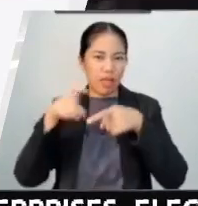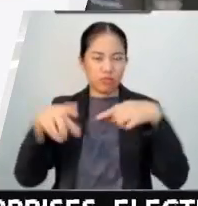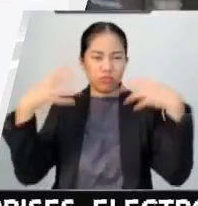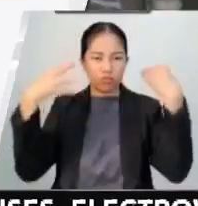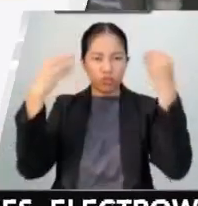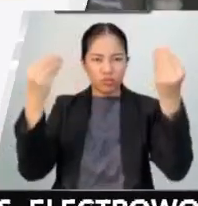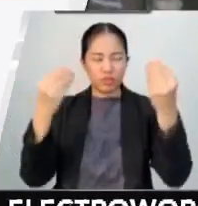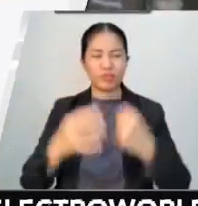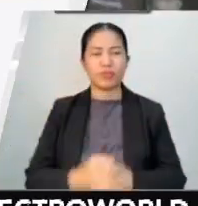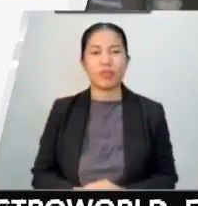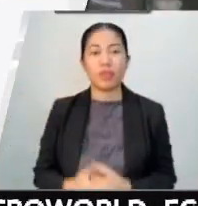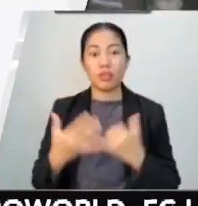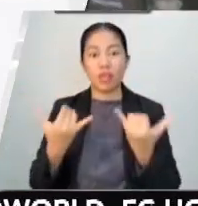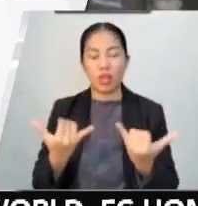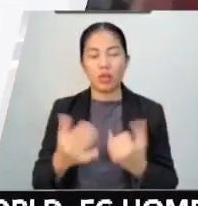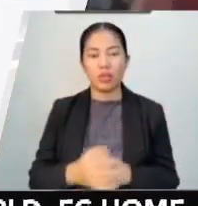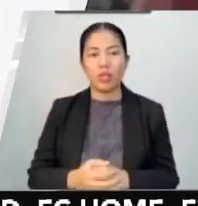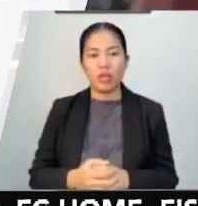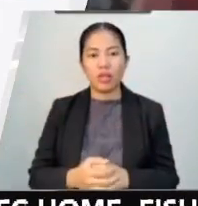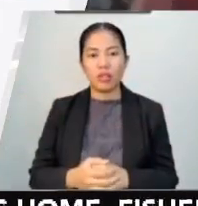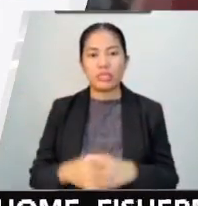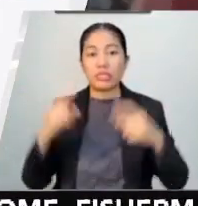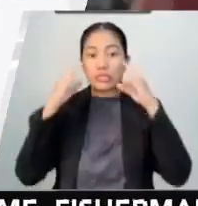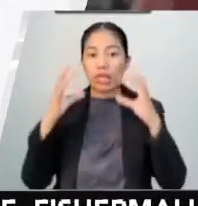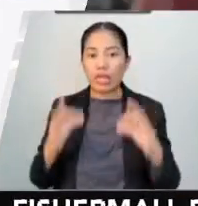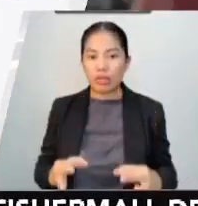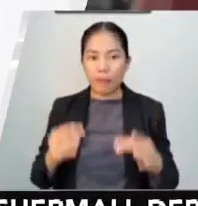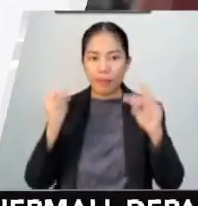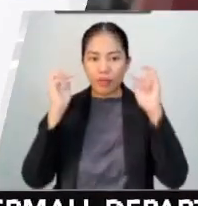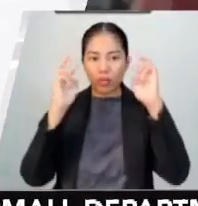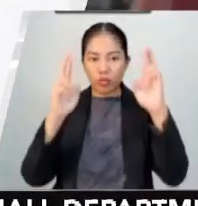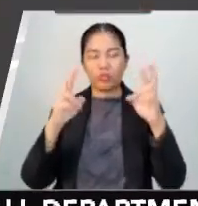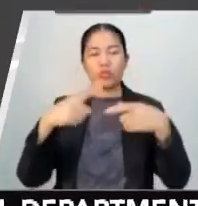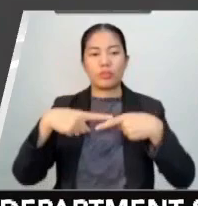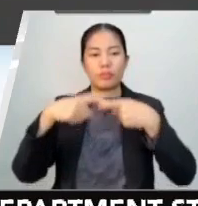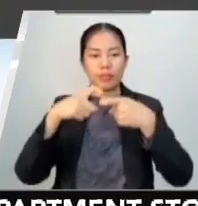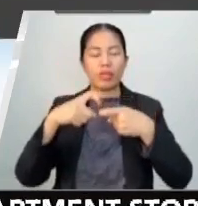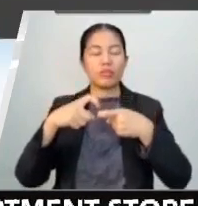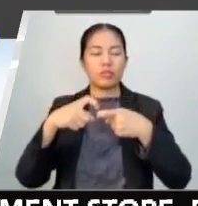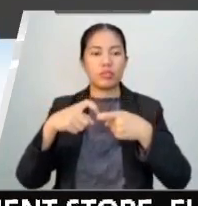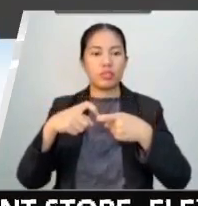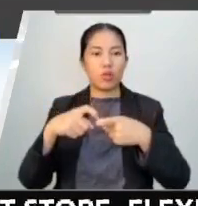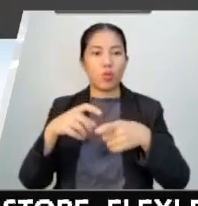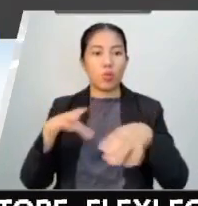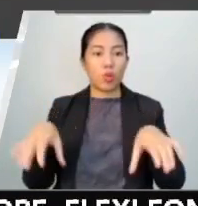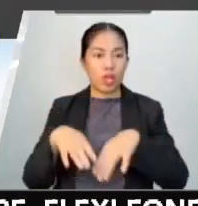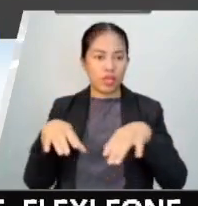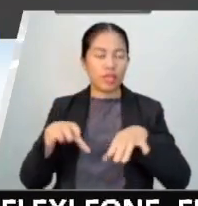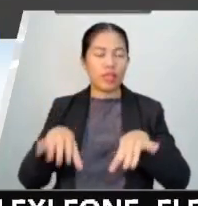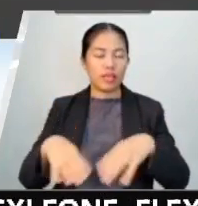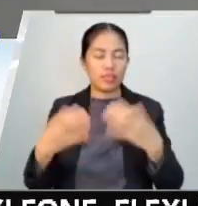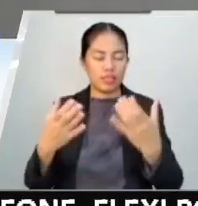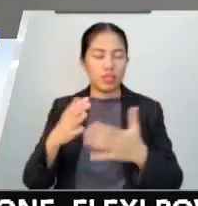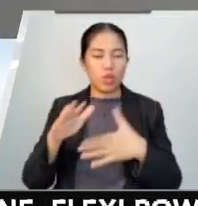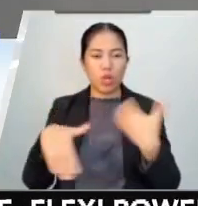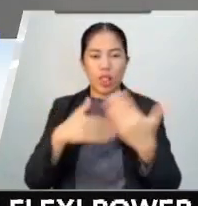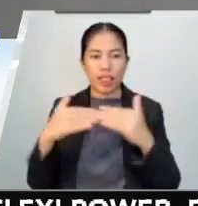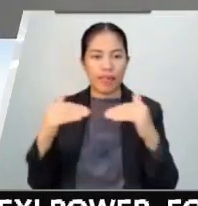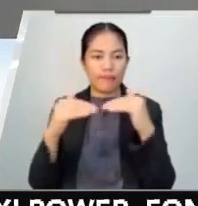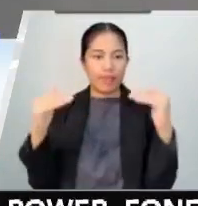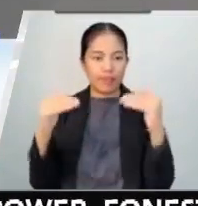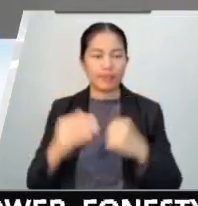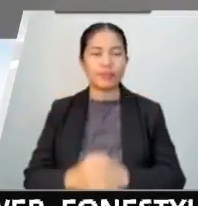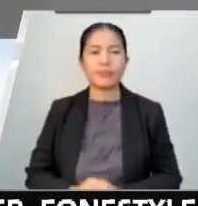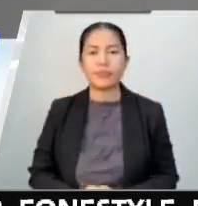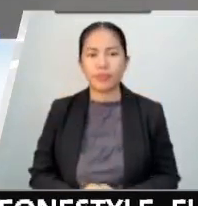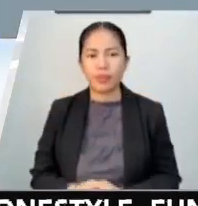nagdesisyon ng alkalde na suspendihin ang pasok sa lahat ng antas ngayong araw. Maliban sa Iloilo City, naranasan din ang power outages sa lahat ng franchise